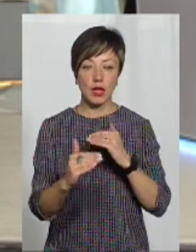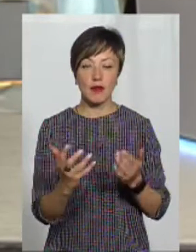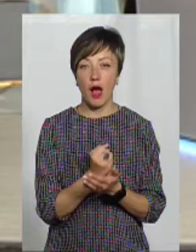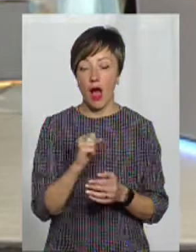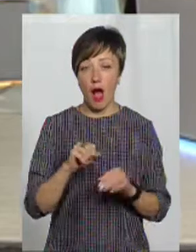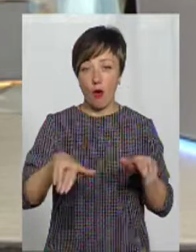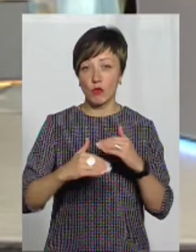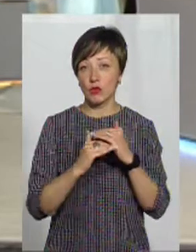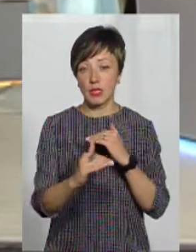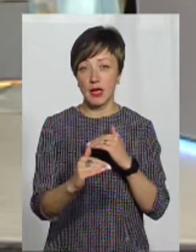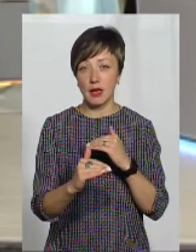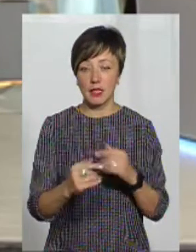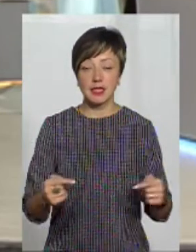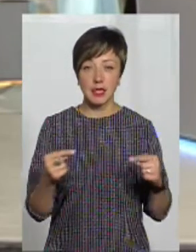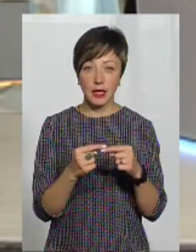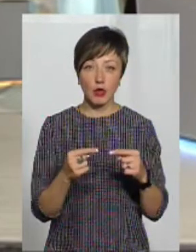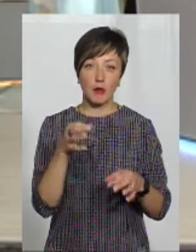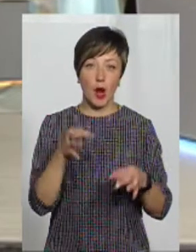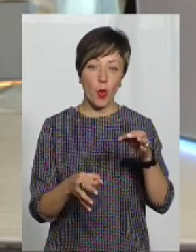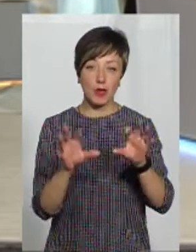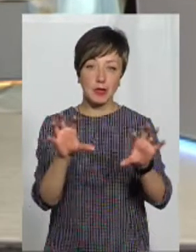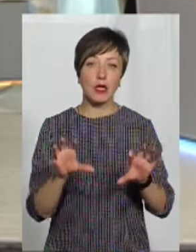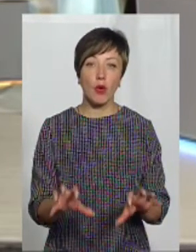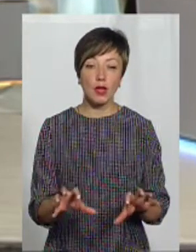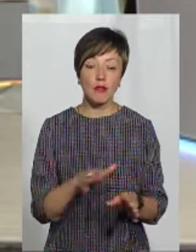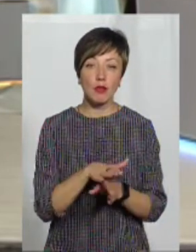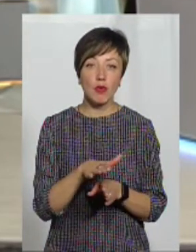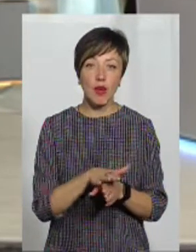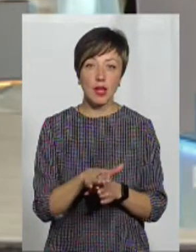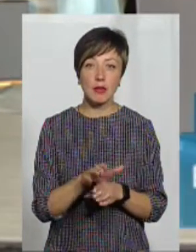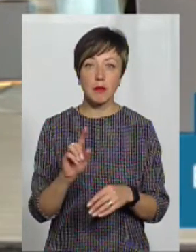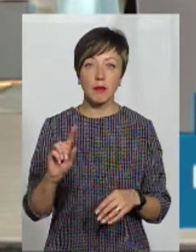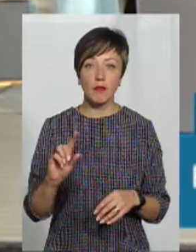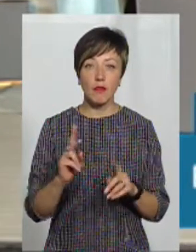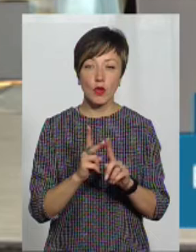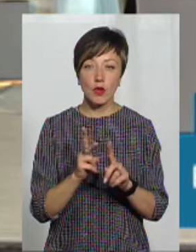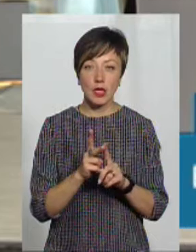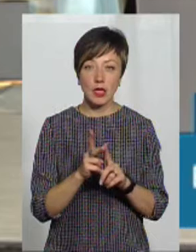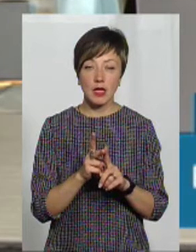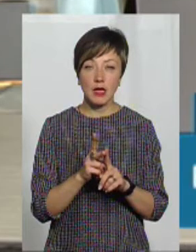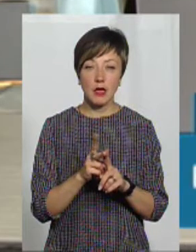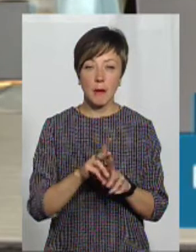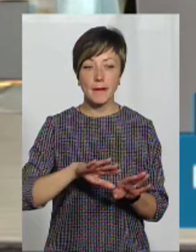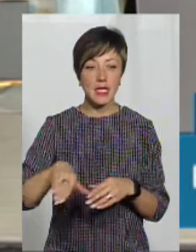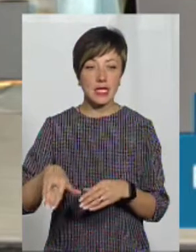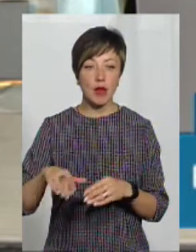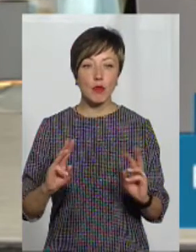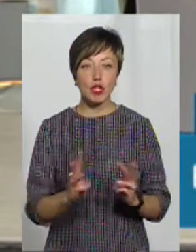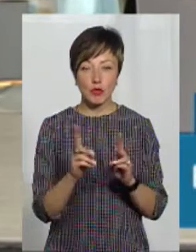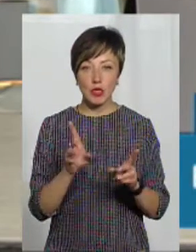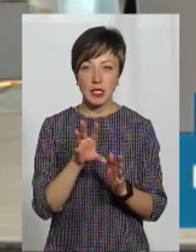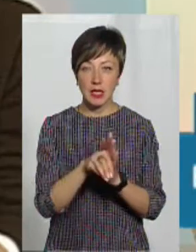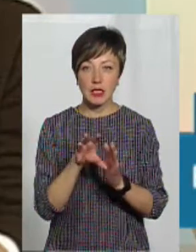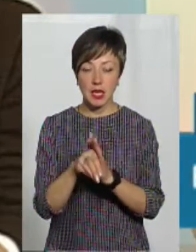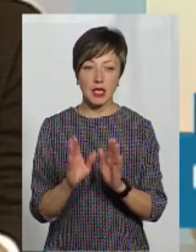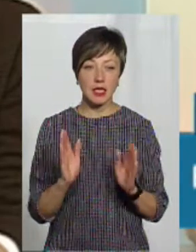в пустелі, згідно з екологічними законами, відбувається вторинна сукцесія. Тобто після пожежі там будуть